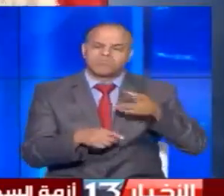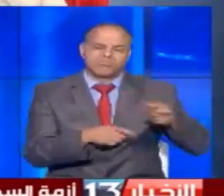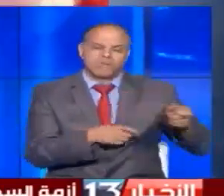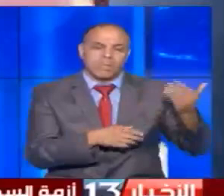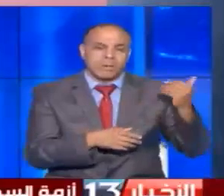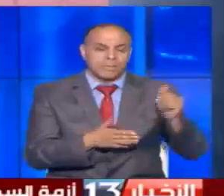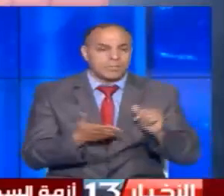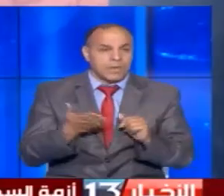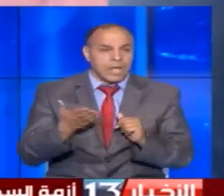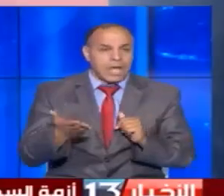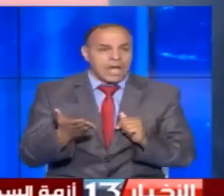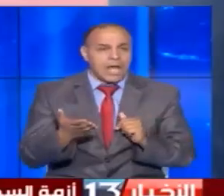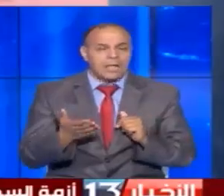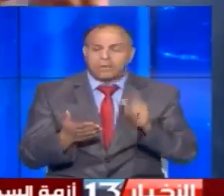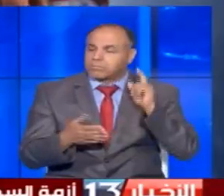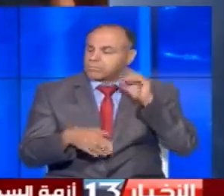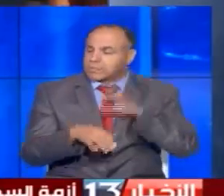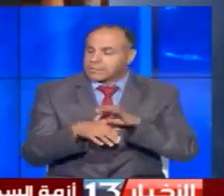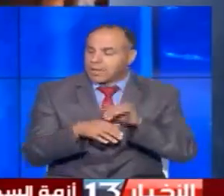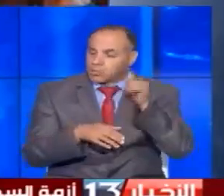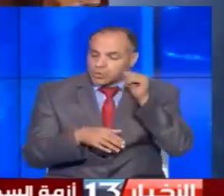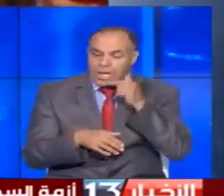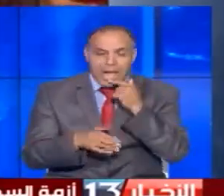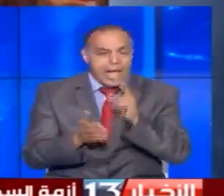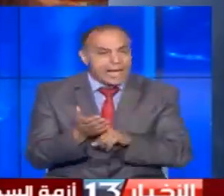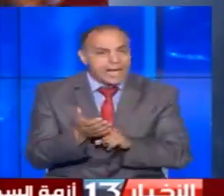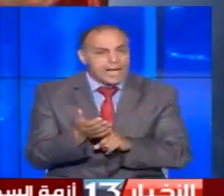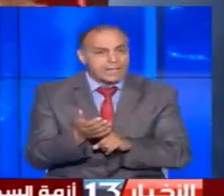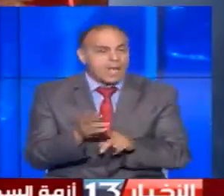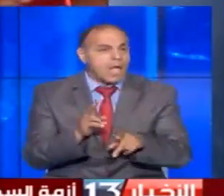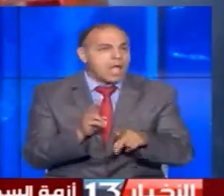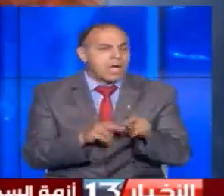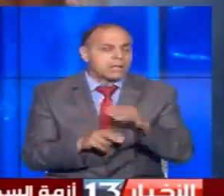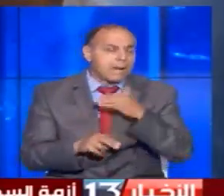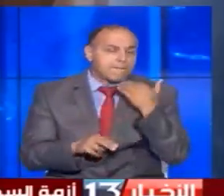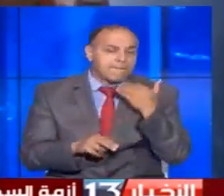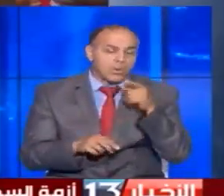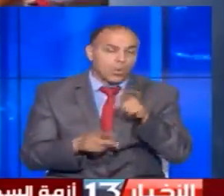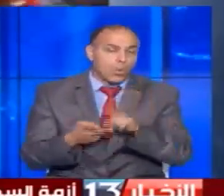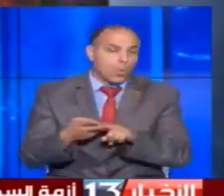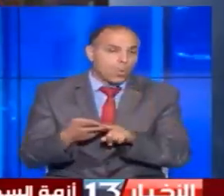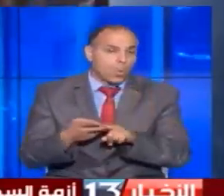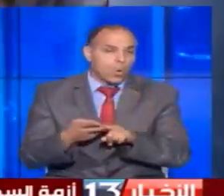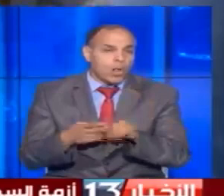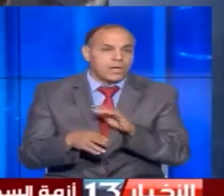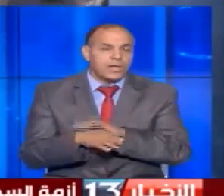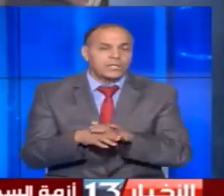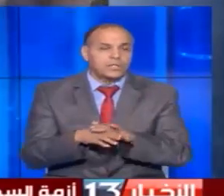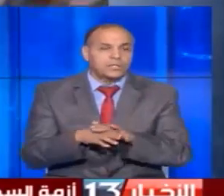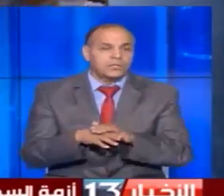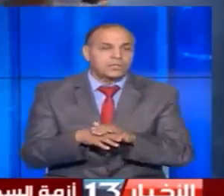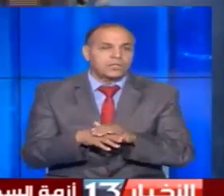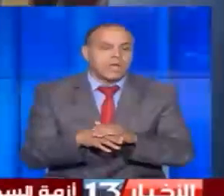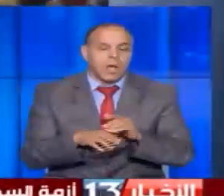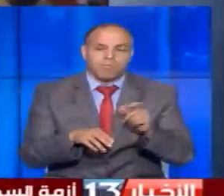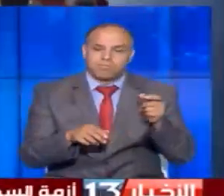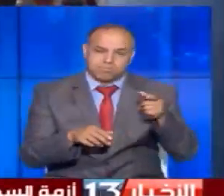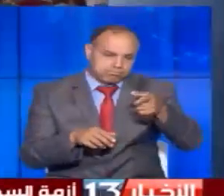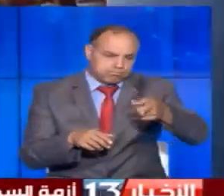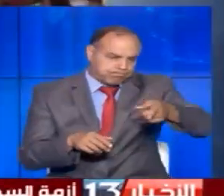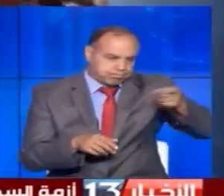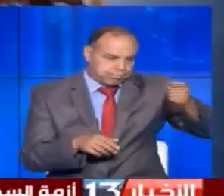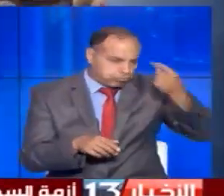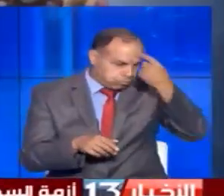وكانت مصادر طبيه السودانيه قد اكدت ان معظم وفيه المتظاهرين جاءت نتيجه للاصابه المباشره بالرصاص